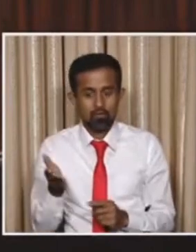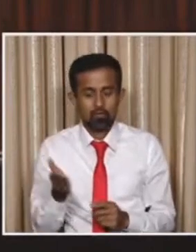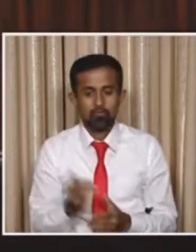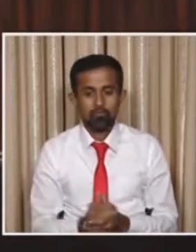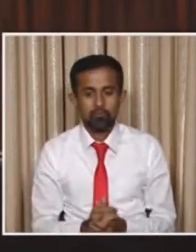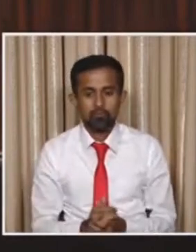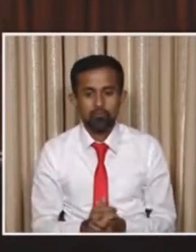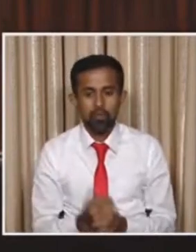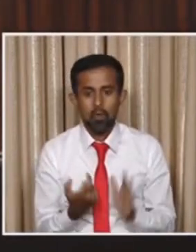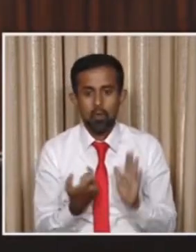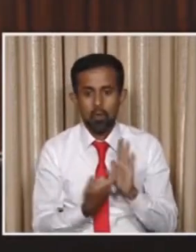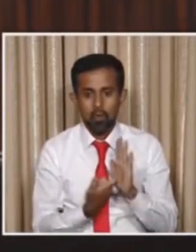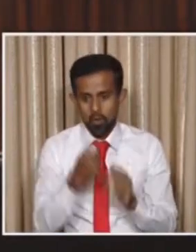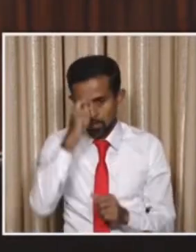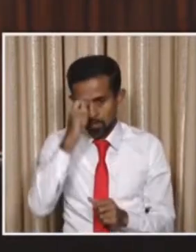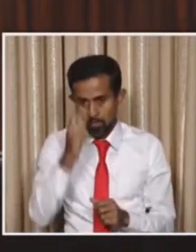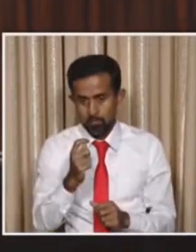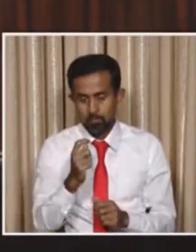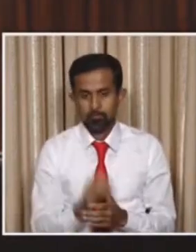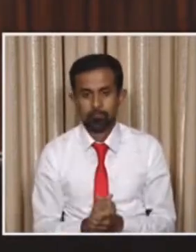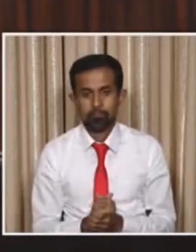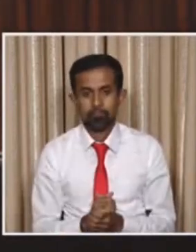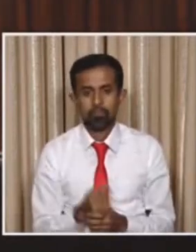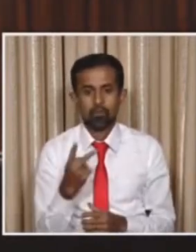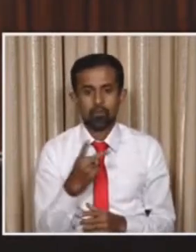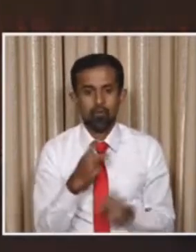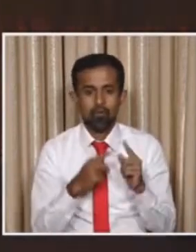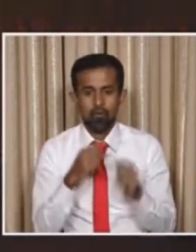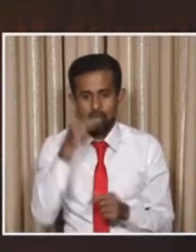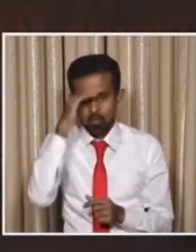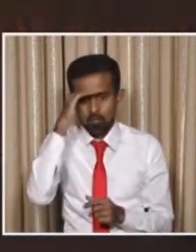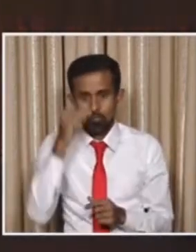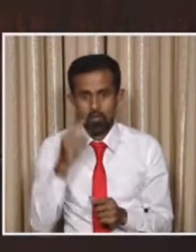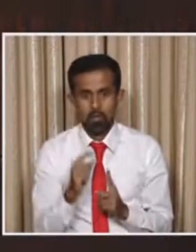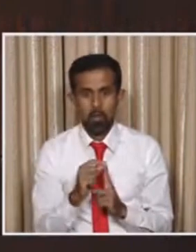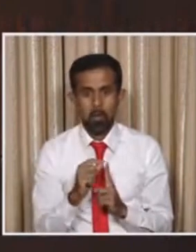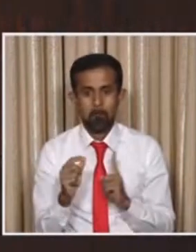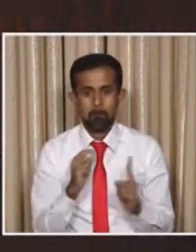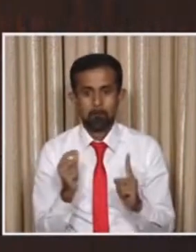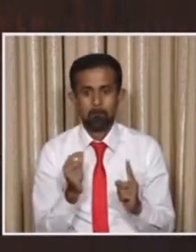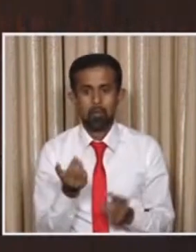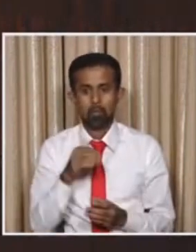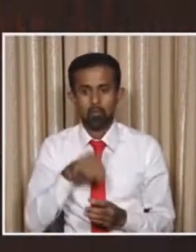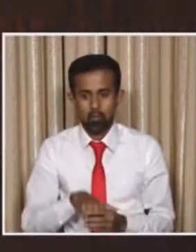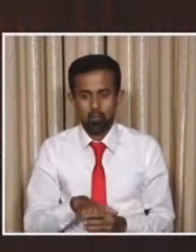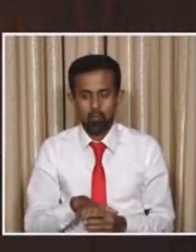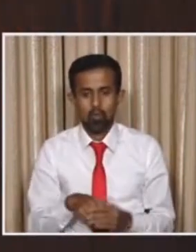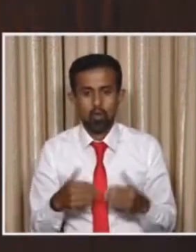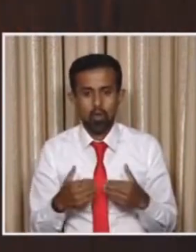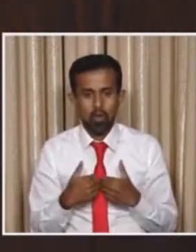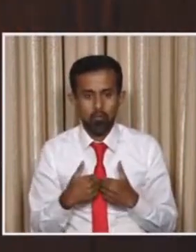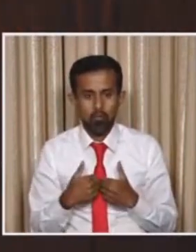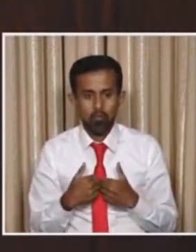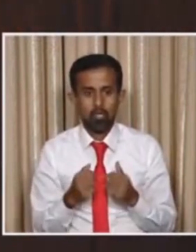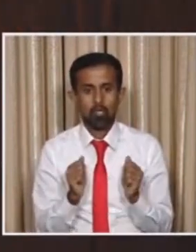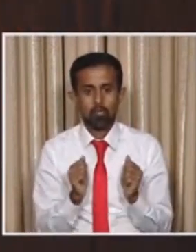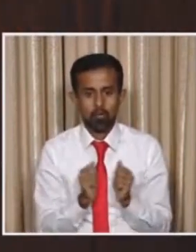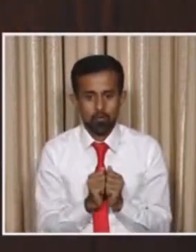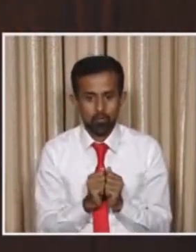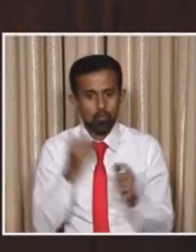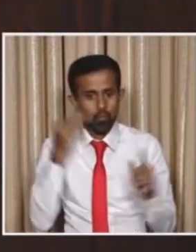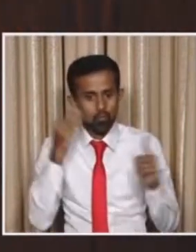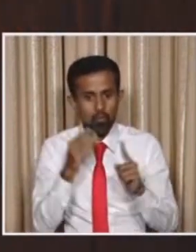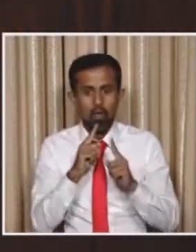රෝහණ බණ්ඩාරමැතිතුමා. කරු නියෝජ්‍ය කතානායකතුමනි පාර්ලිමේන්තුව තුල අපි යම් කිසි කාරණාවක් සම්බන්ධව කතා